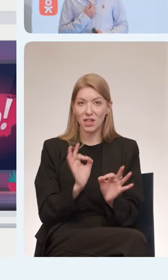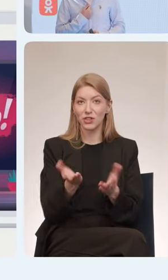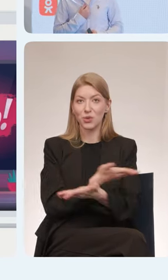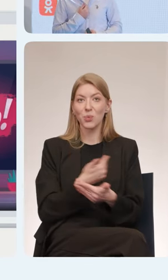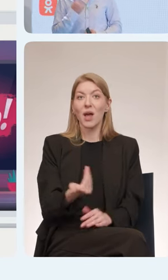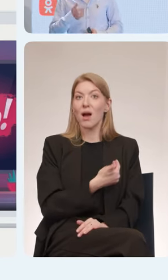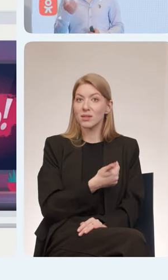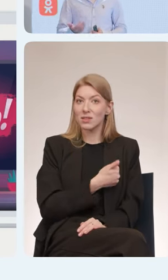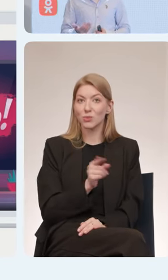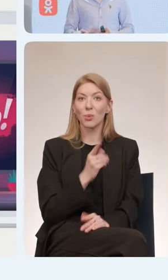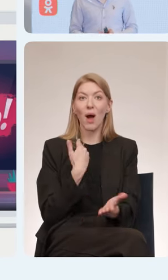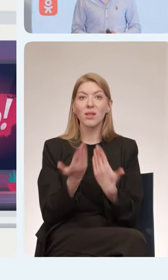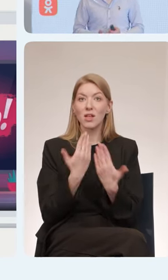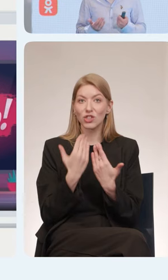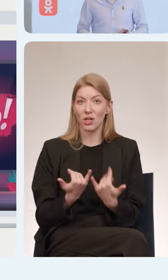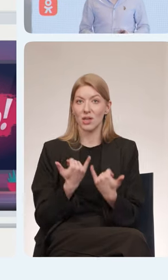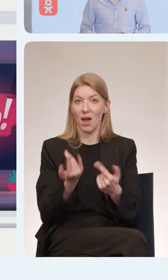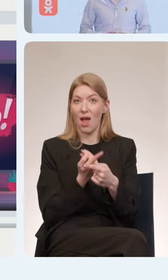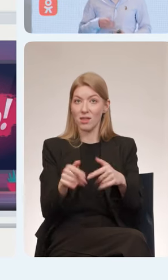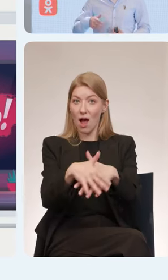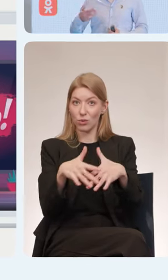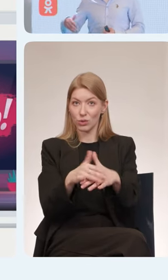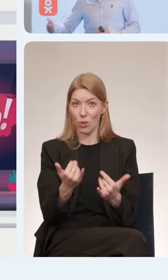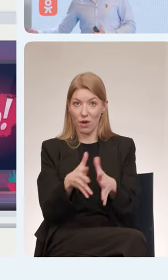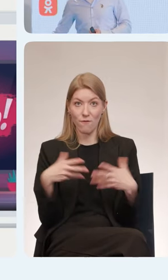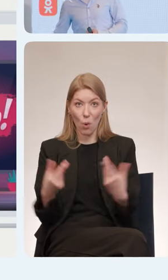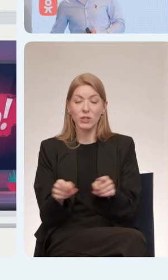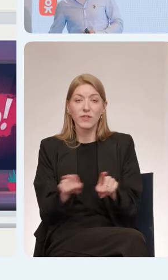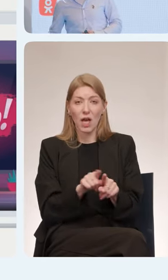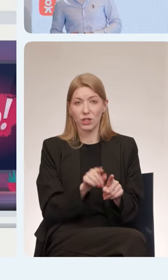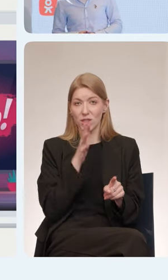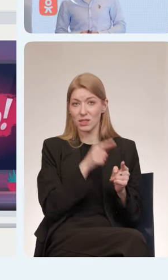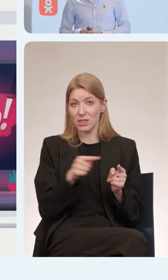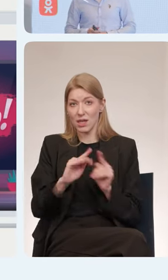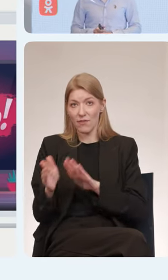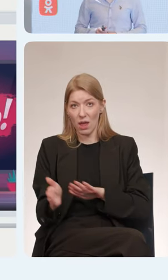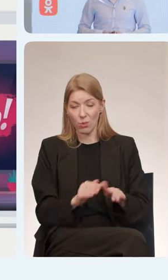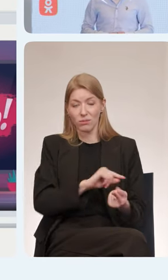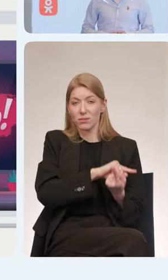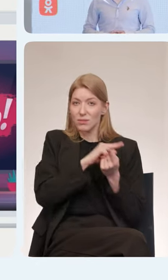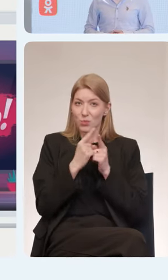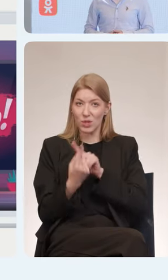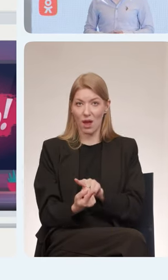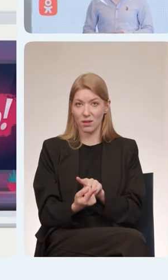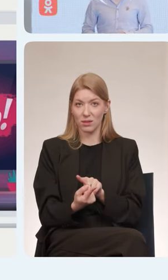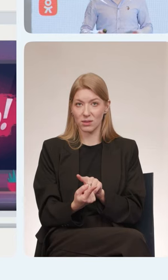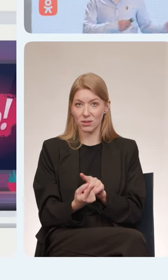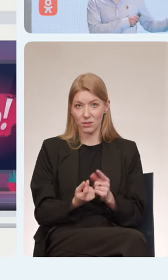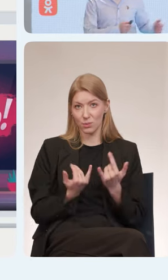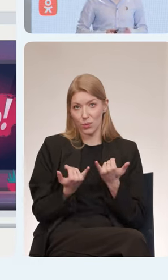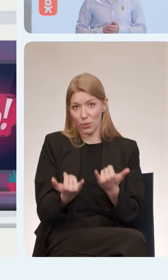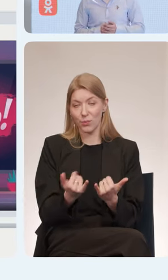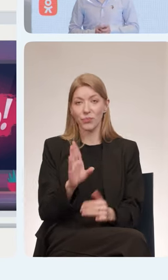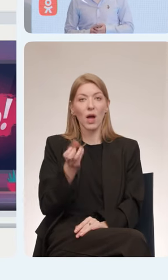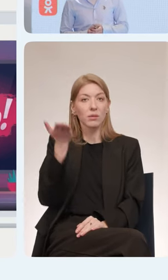хотим, чтобы отношение к этой аудитории в обществе тоже со временем менялось. Потому что, как мы, вот было